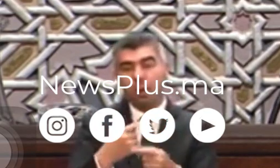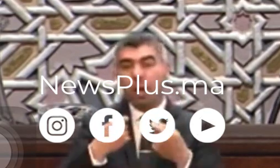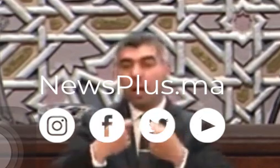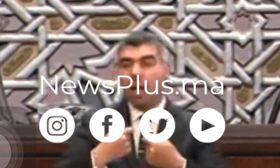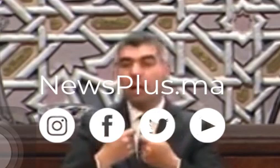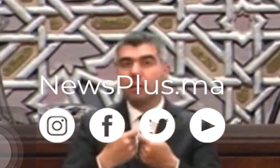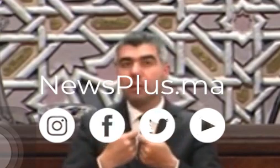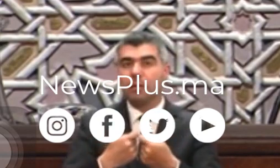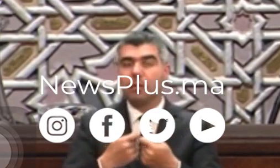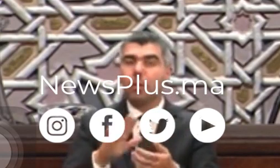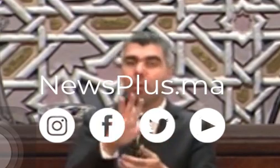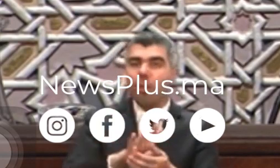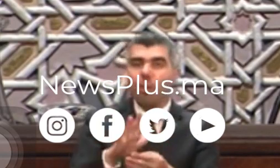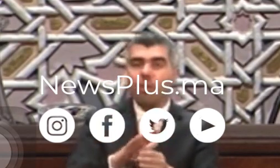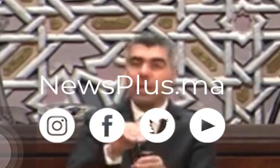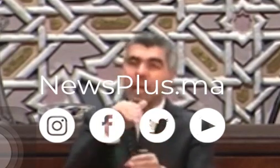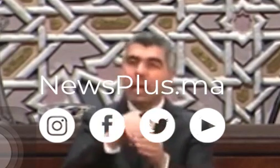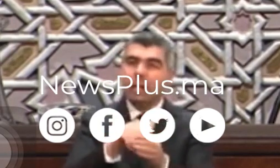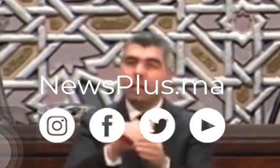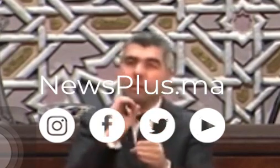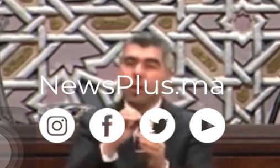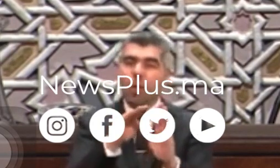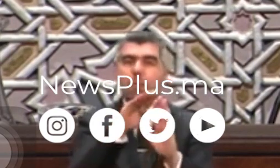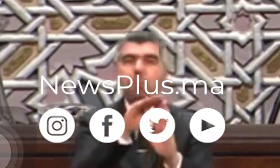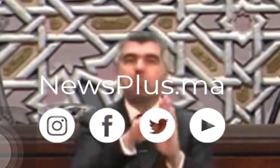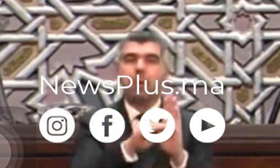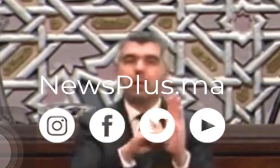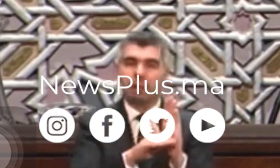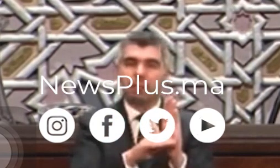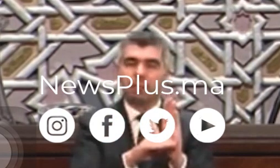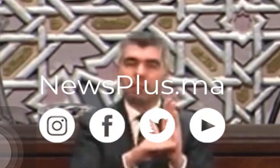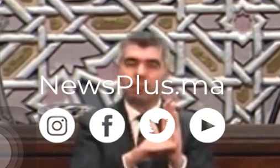هل كل الفرق ممثلة في مكتب مجلس النواب؟